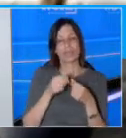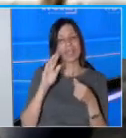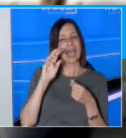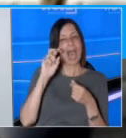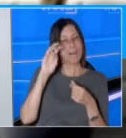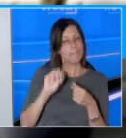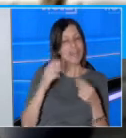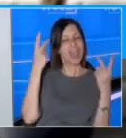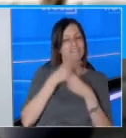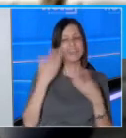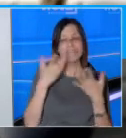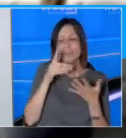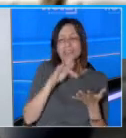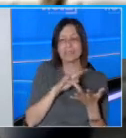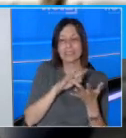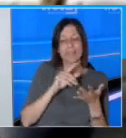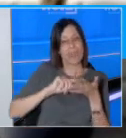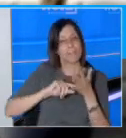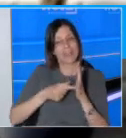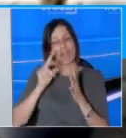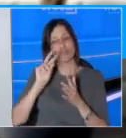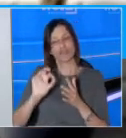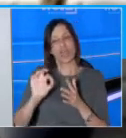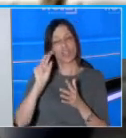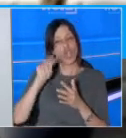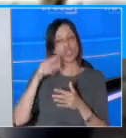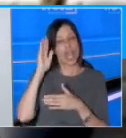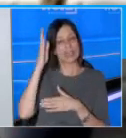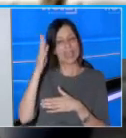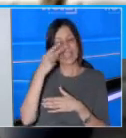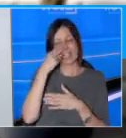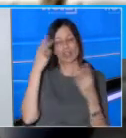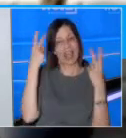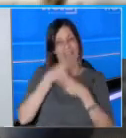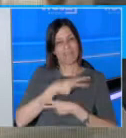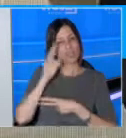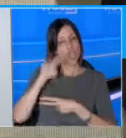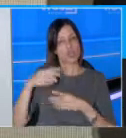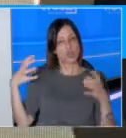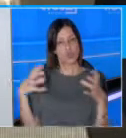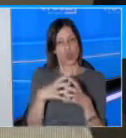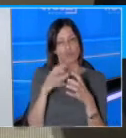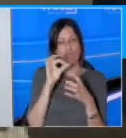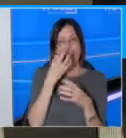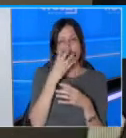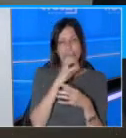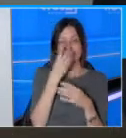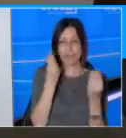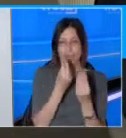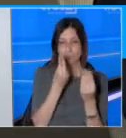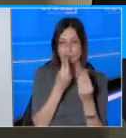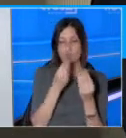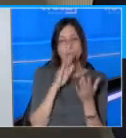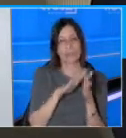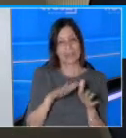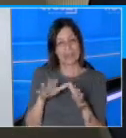איפה כל אחת עומדת, והמטרה בסוף של יש עתיד זה לנסות להבין, אוקיי, יש לנו את הגוש הזה, את הבלוק הזה של 40 ומשהו מנדטים, עם